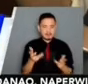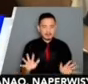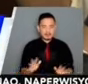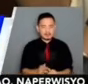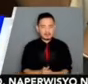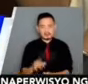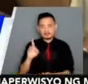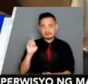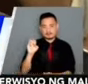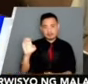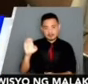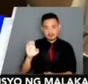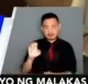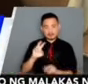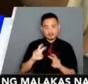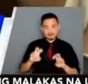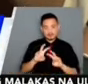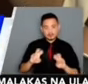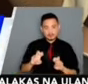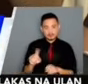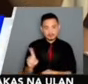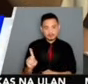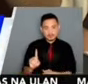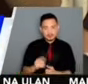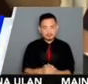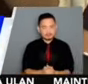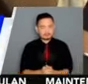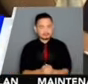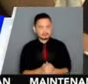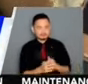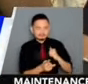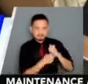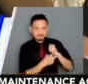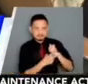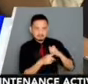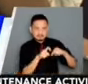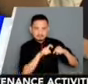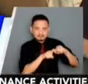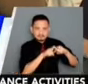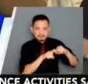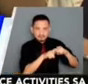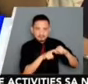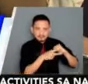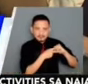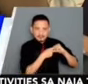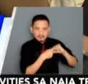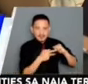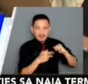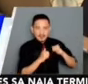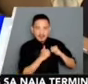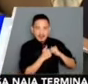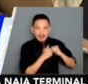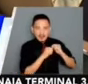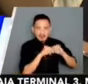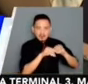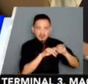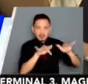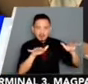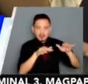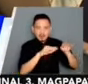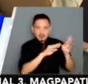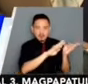iyung mga reserve nga na power so that's why hopefully within the next two months We will see the reserve